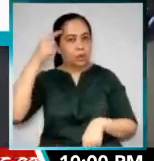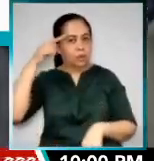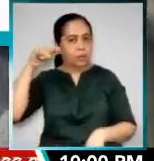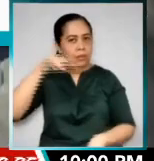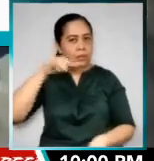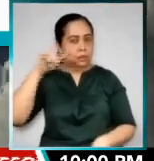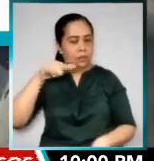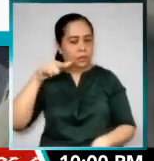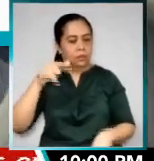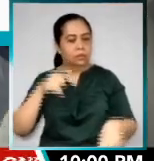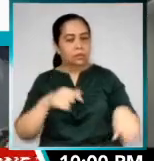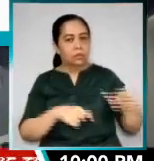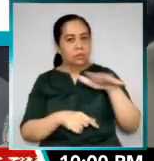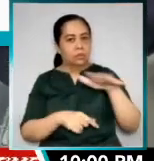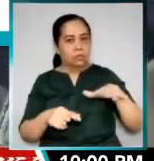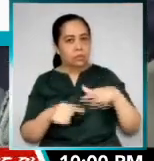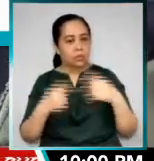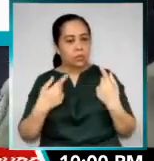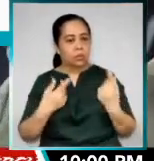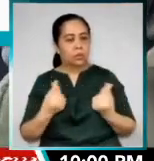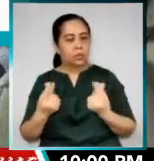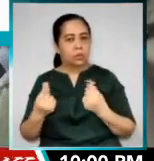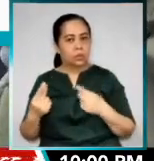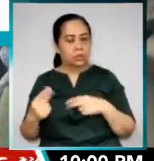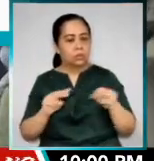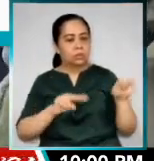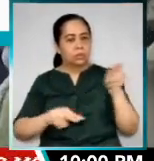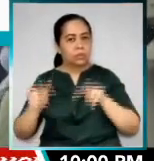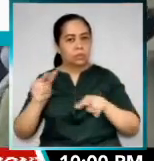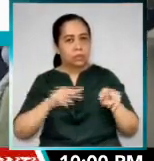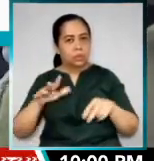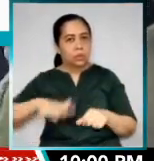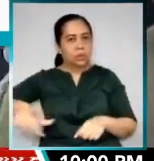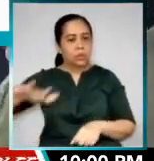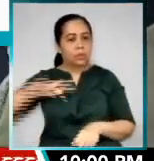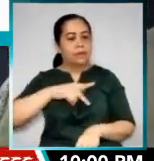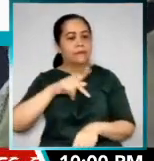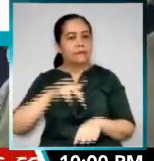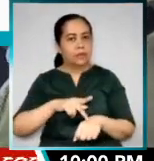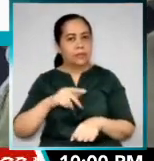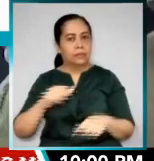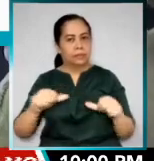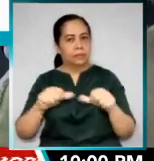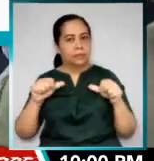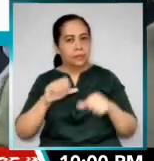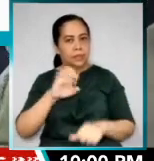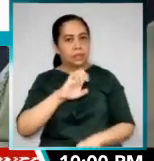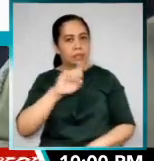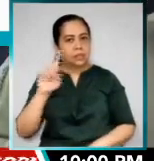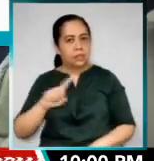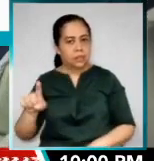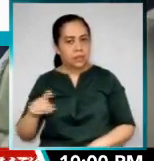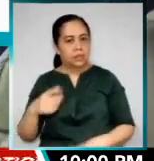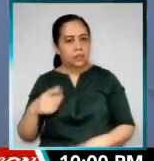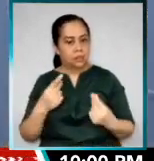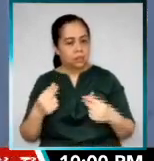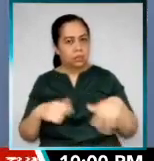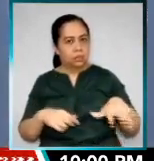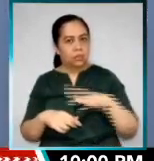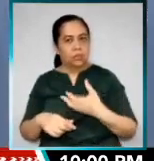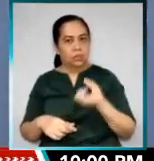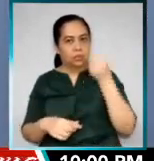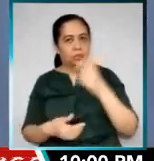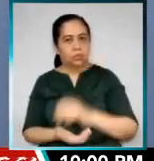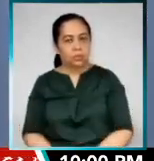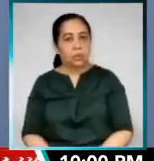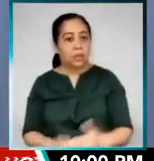Airfan. We're conducting routine maritime patrol over Philippine EEZ. And we're proceeding according to our plan. Over." Paglapit sa